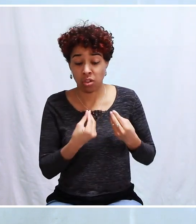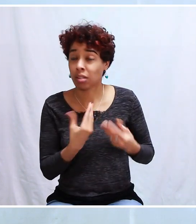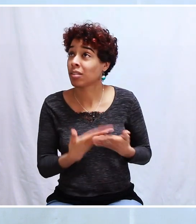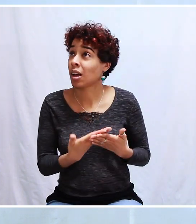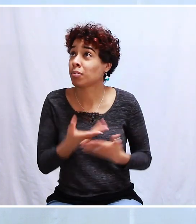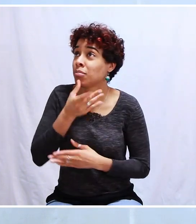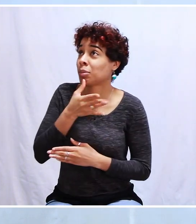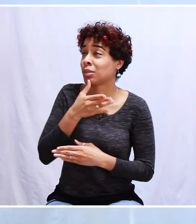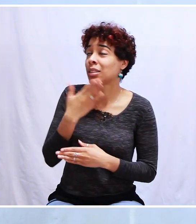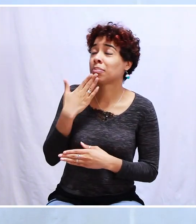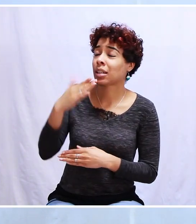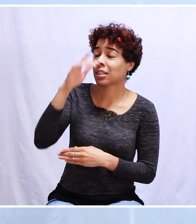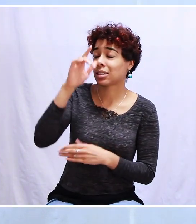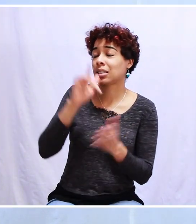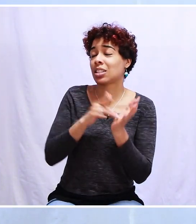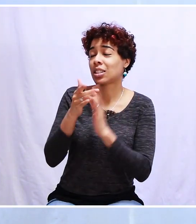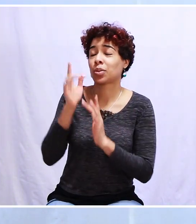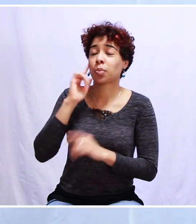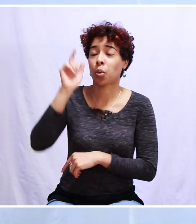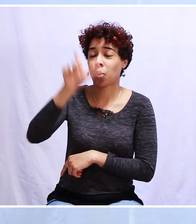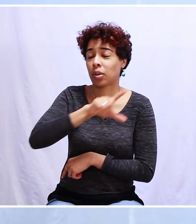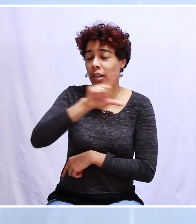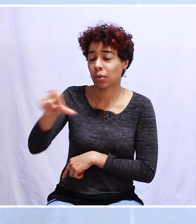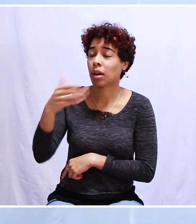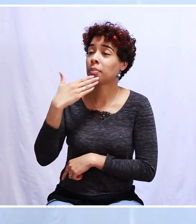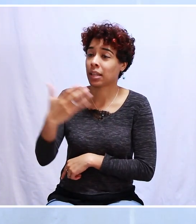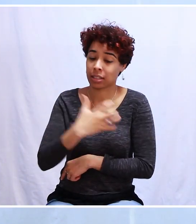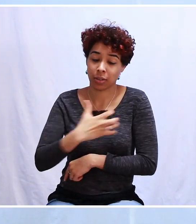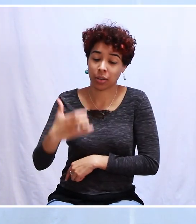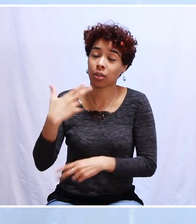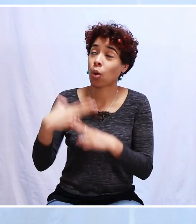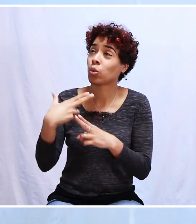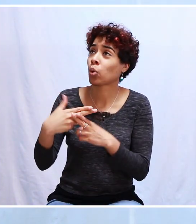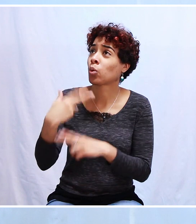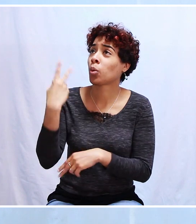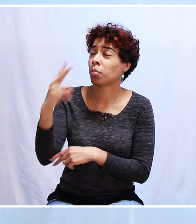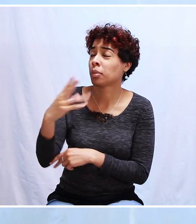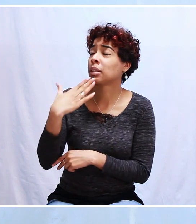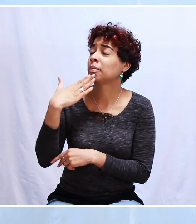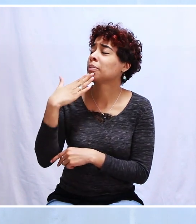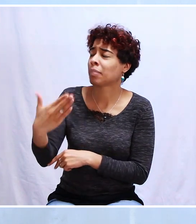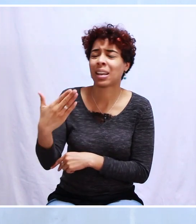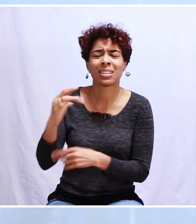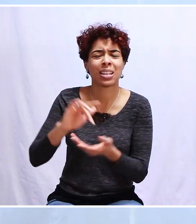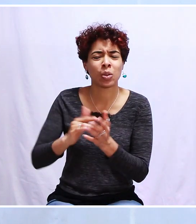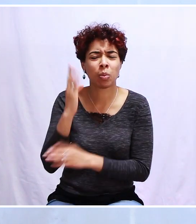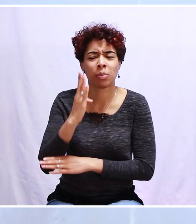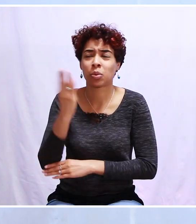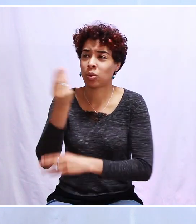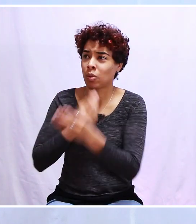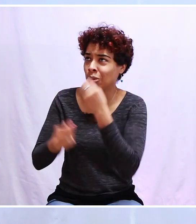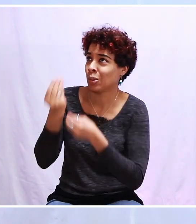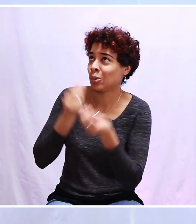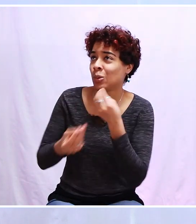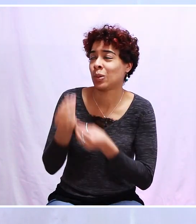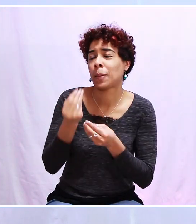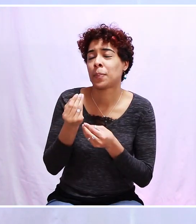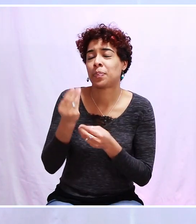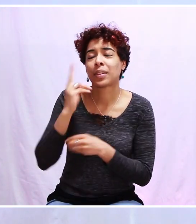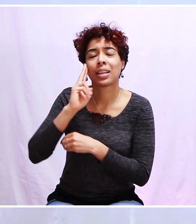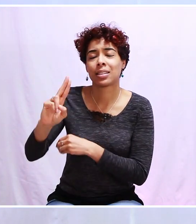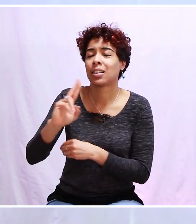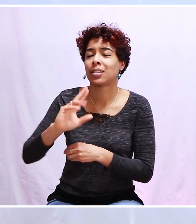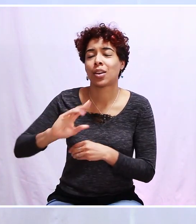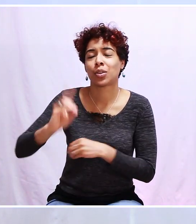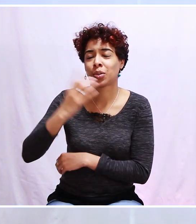Merci Jésus pour la croix. Merci Seigneur pour la prospérité en ton nom. Merci parce que tu pourvois à tous nos besoins. Seigneur notre Dieu, nous